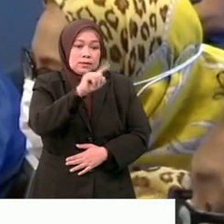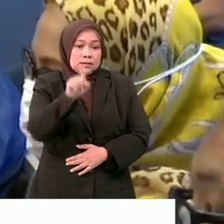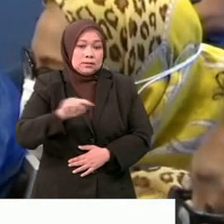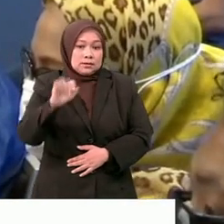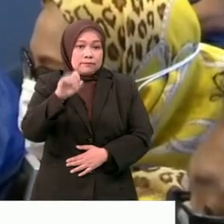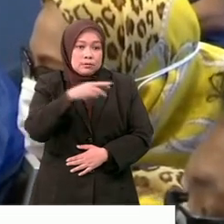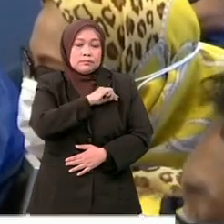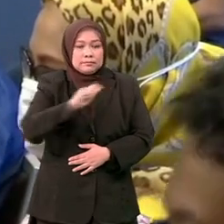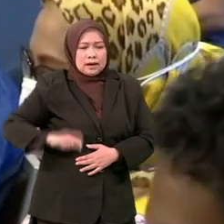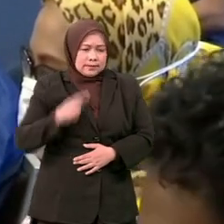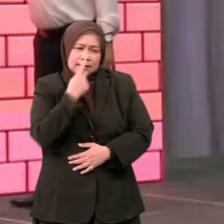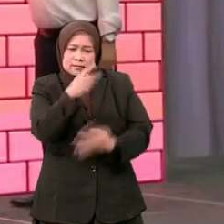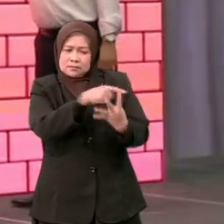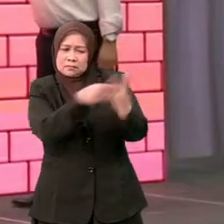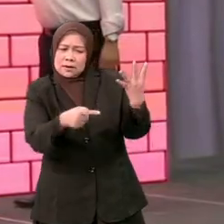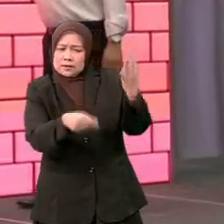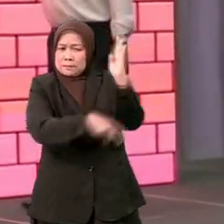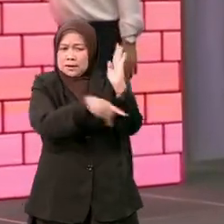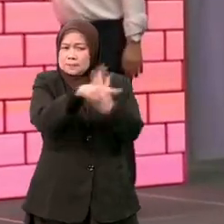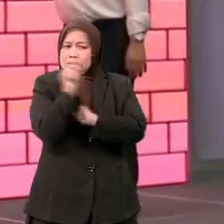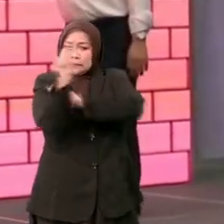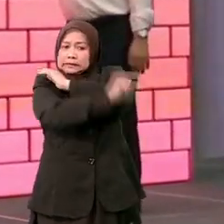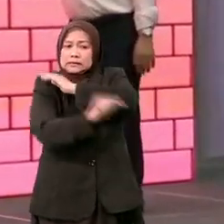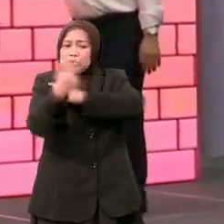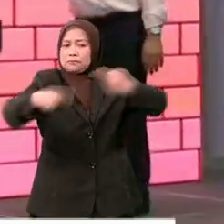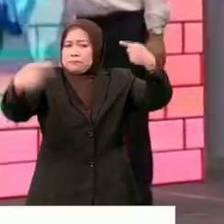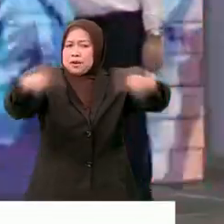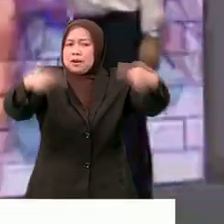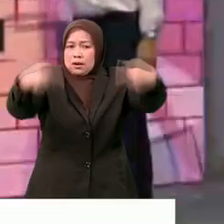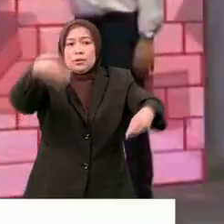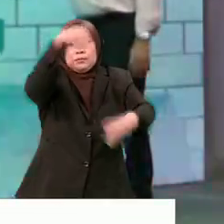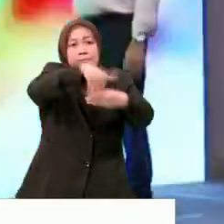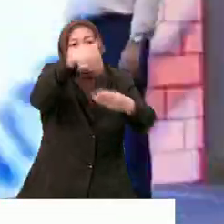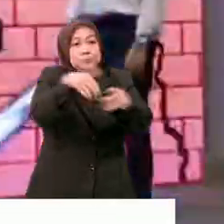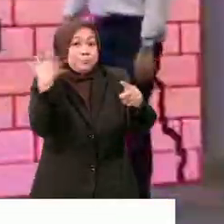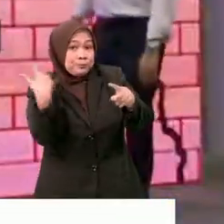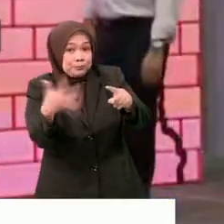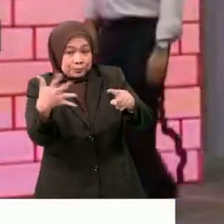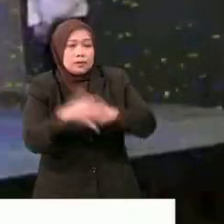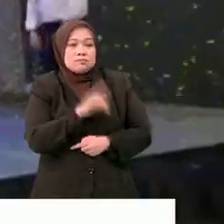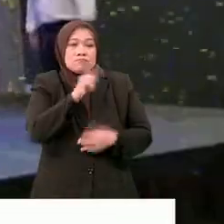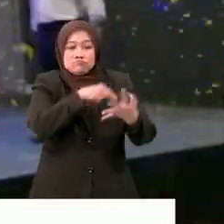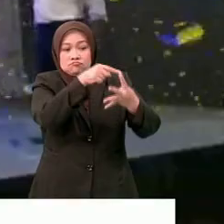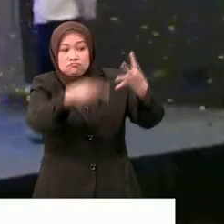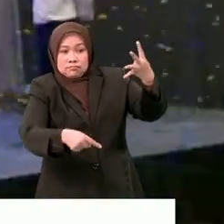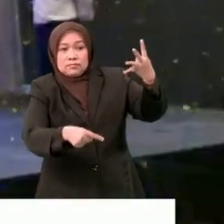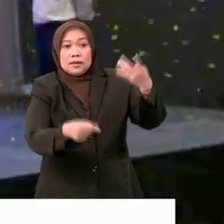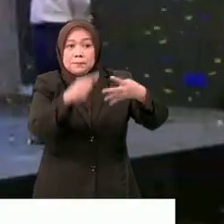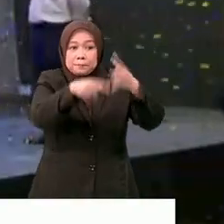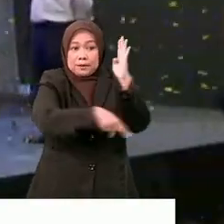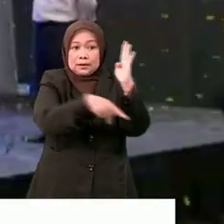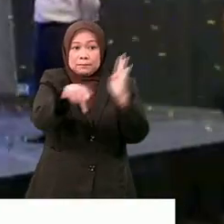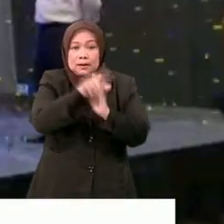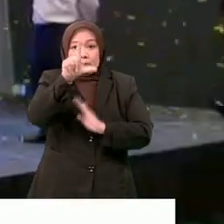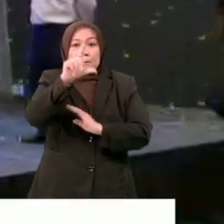dilaporkan sedang mengintai 4 kerusi parlimen di tiga negeri untuk bertanding pada pilihanraya umum ke-13 antara yang disebut-sebut ilah paling